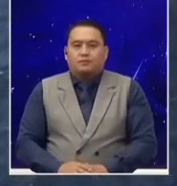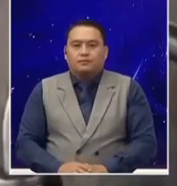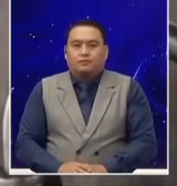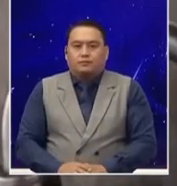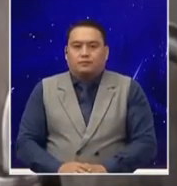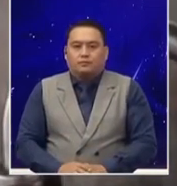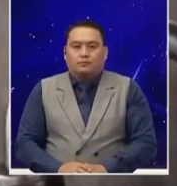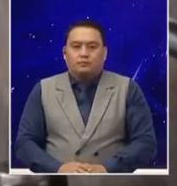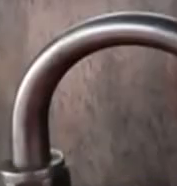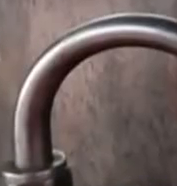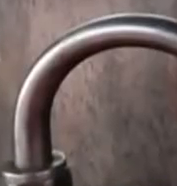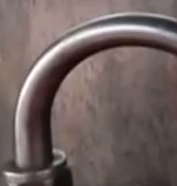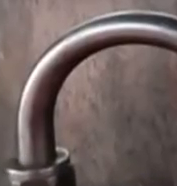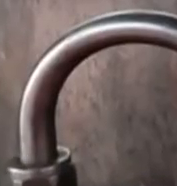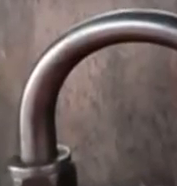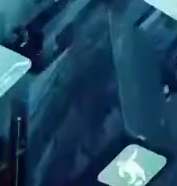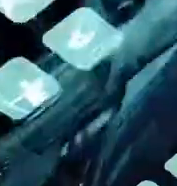20%.